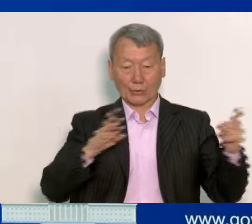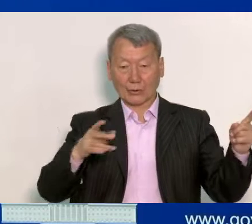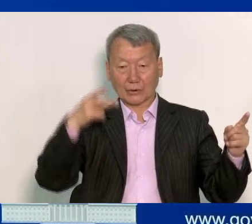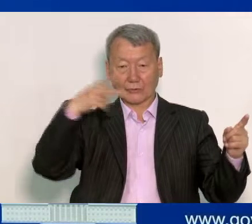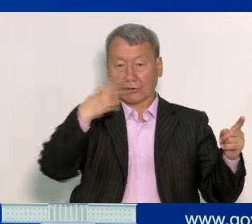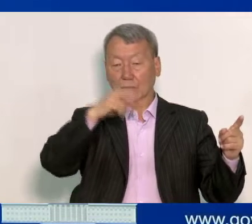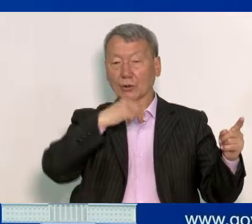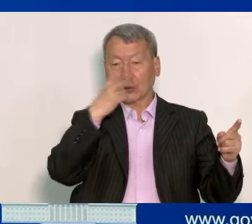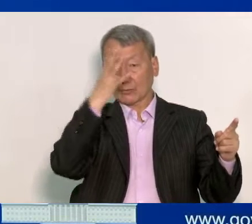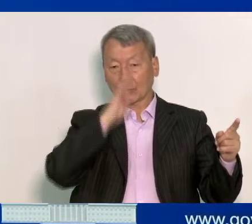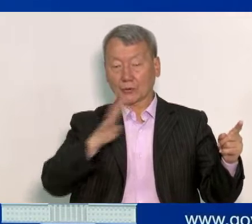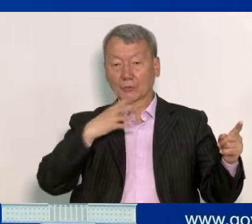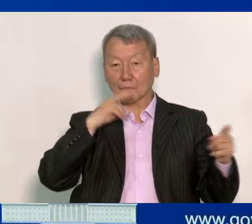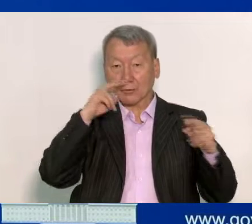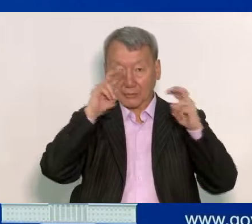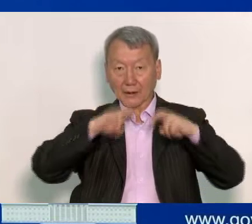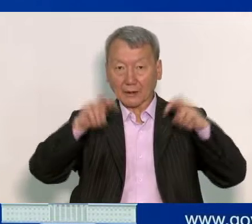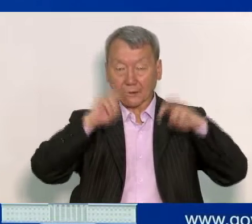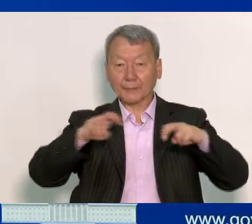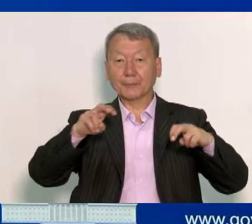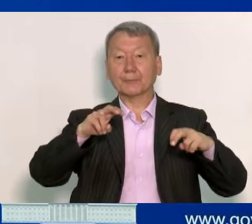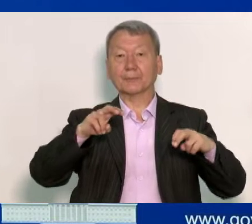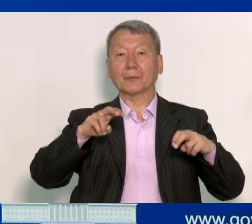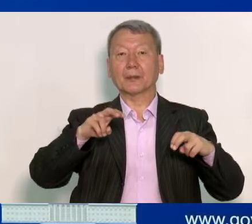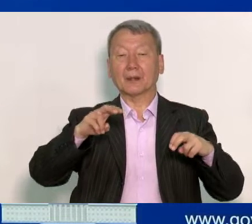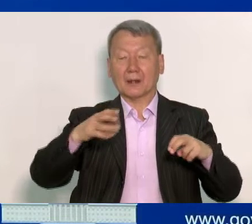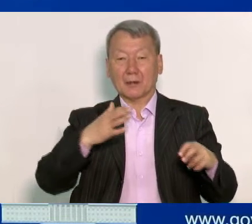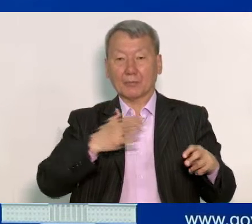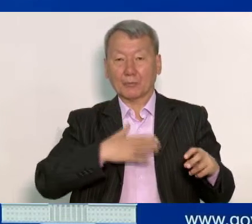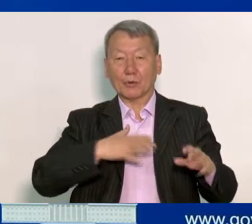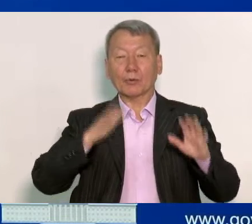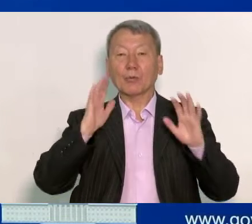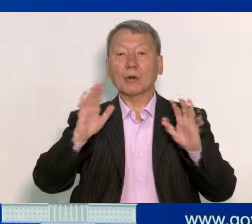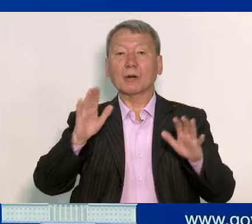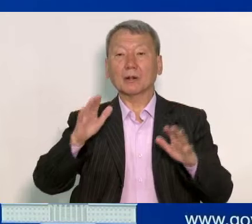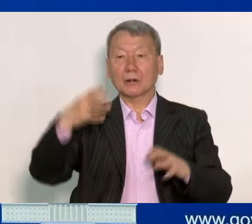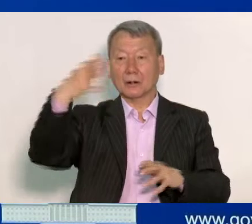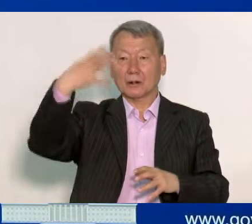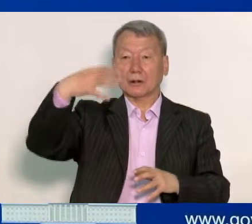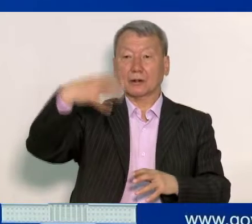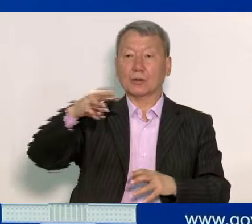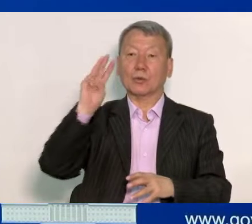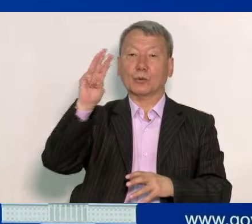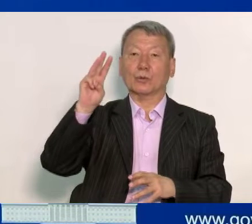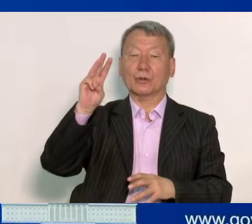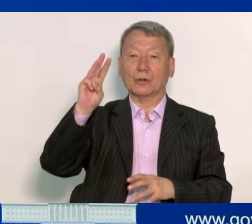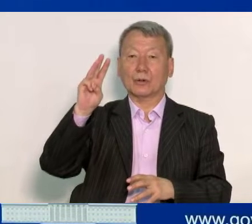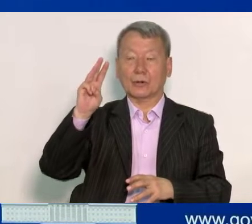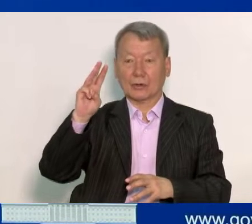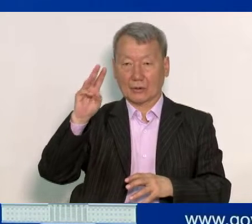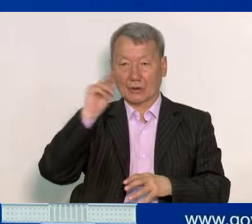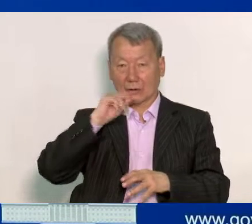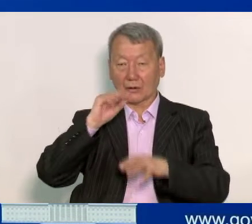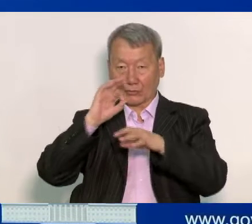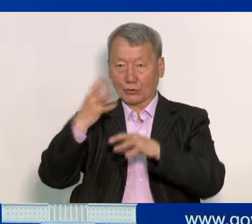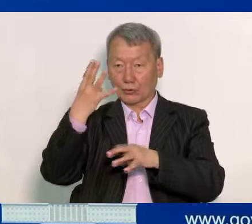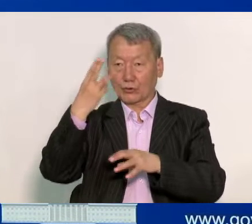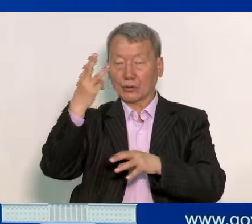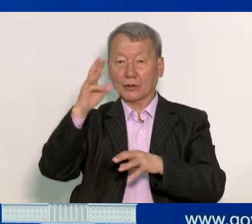ушул биз карап көрсөк, бизде болгону ушул 43 жугуштуу оорулардын очогу катталган